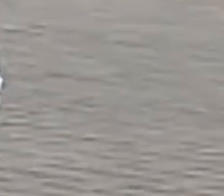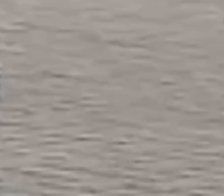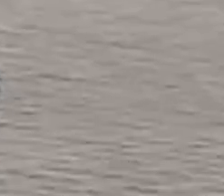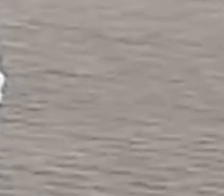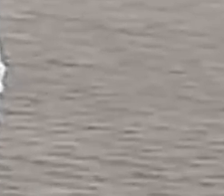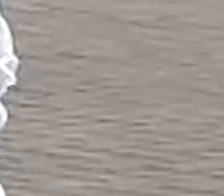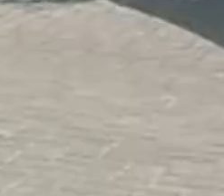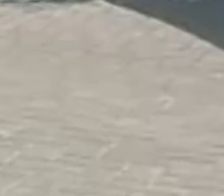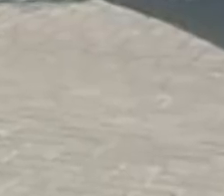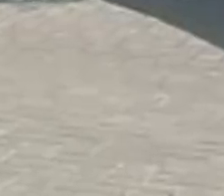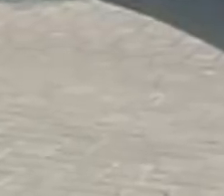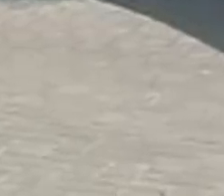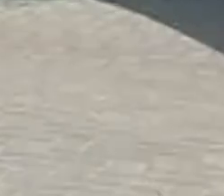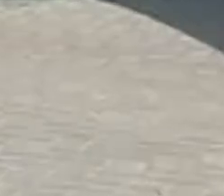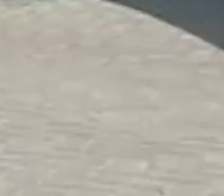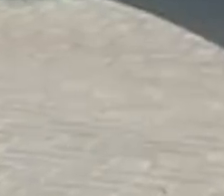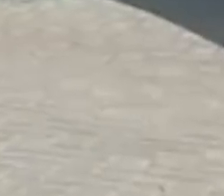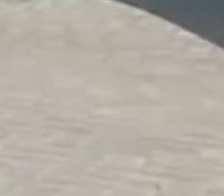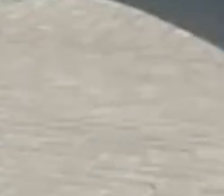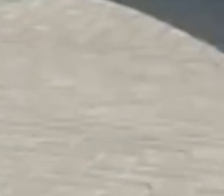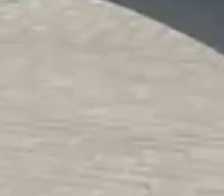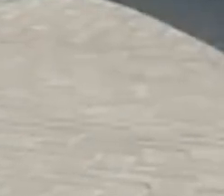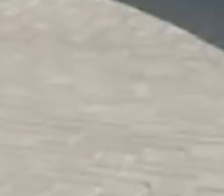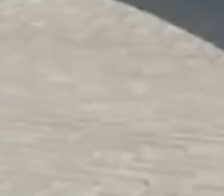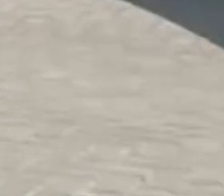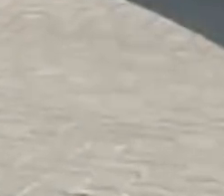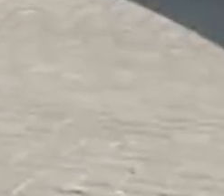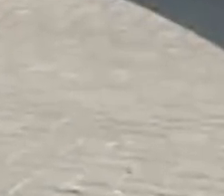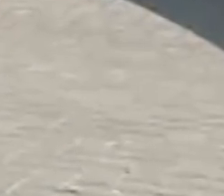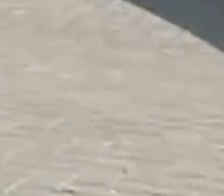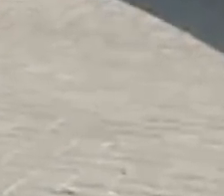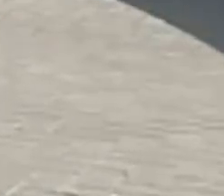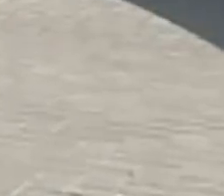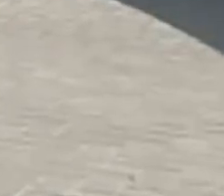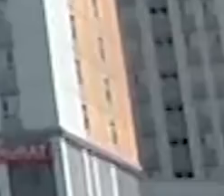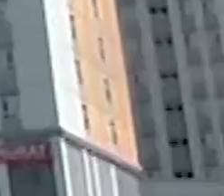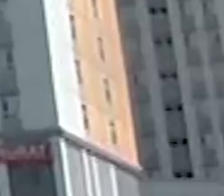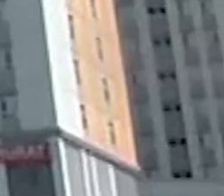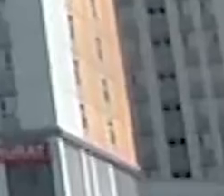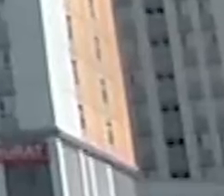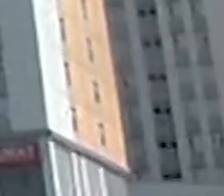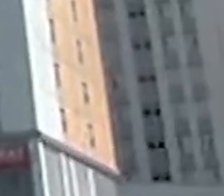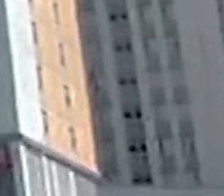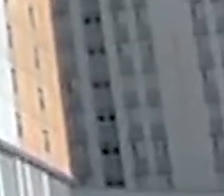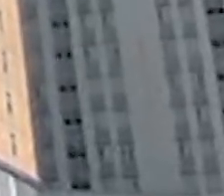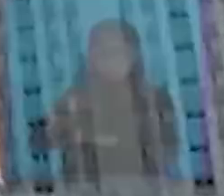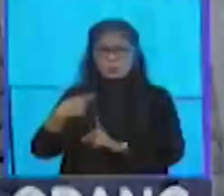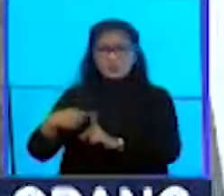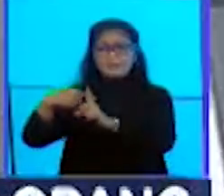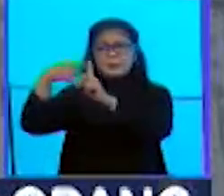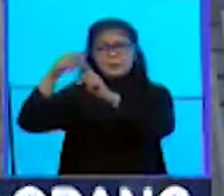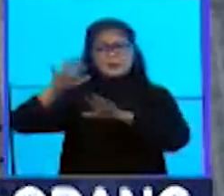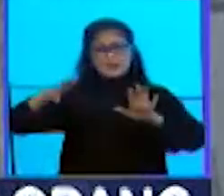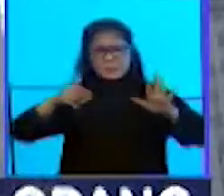Setiap harinya, Wisma Atlet menerima ratusan pasien COVID-19. Bahkan dalam 3 hari terakhir, jumlah penambahan pasien yang dirawat mencapai rata-rata 600